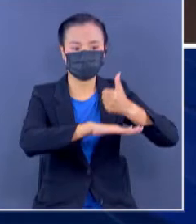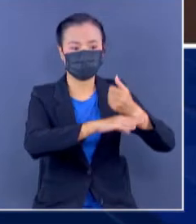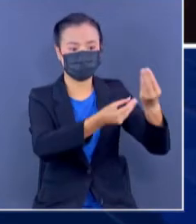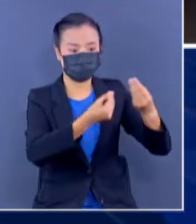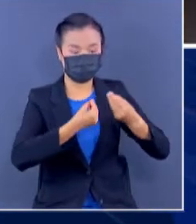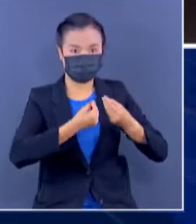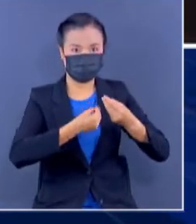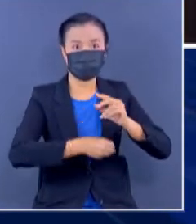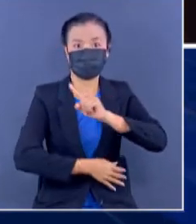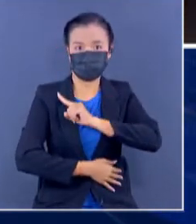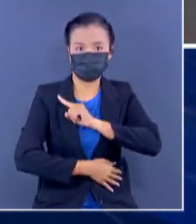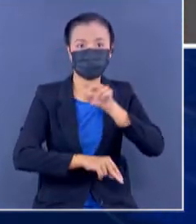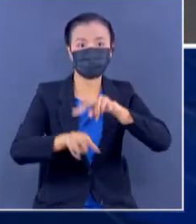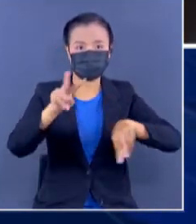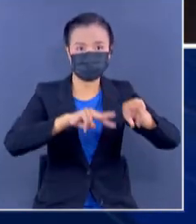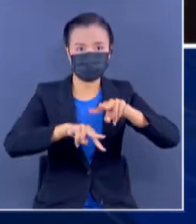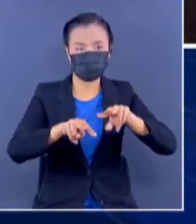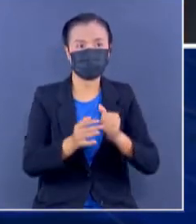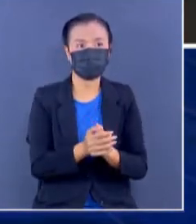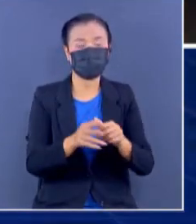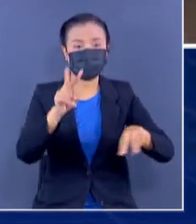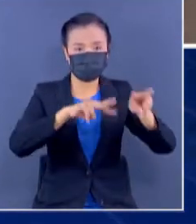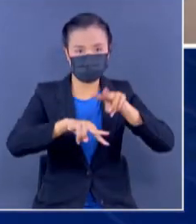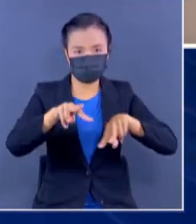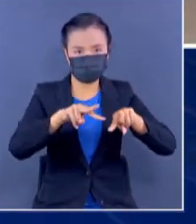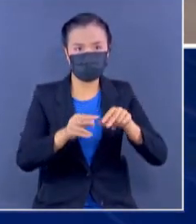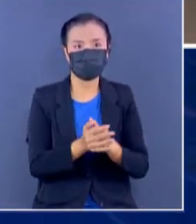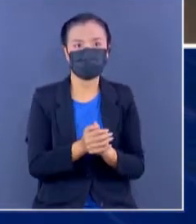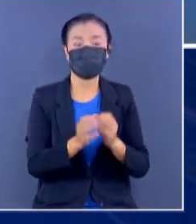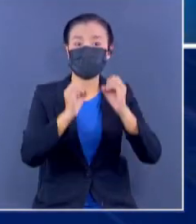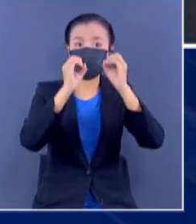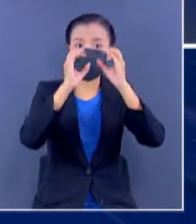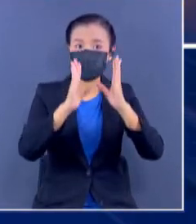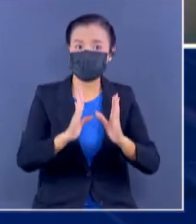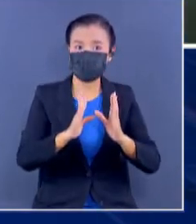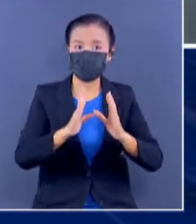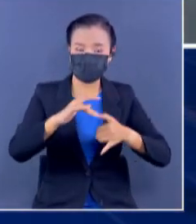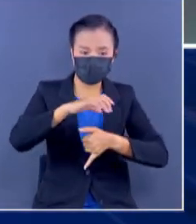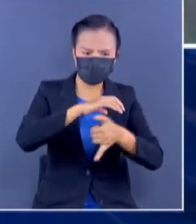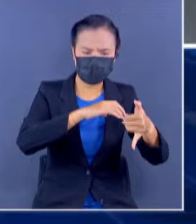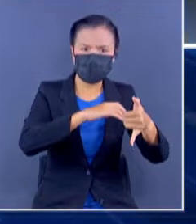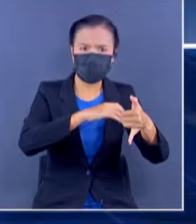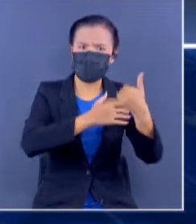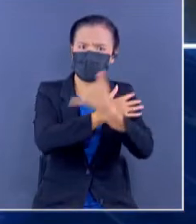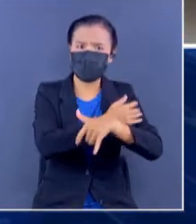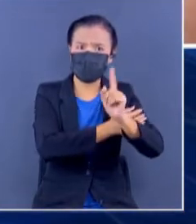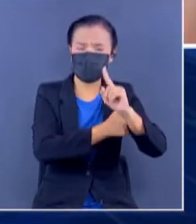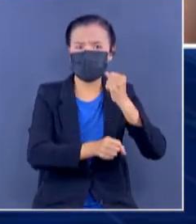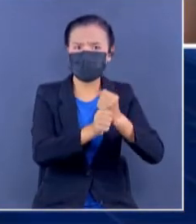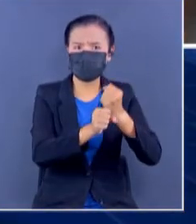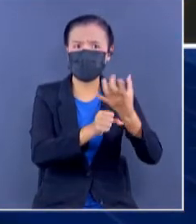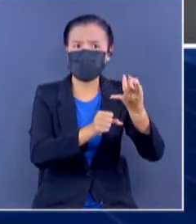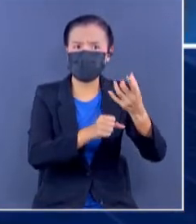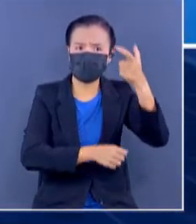ายให้บิ๊กโจ๊กดูแลแล้วนะคะเบื้องต้นต้องไปตรวจสอบก่อนครูแดนเดินทางออกนอกประเทศได้ยังไงไปทำอะไรที่ฝั่